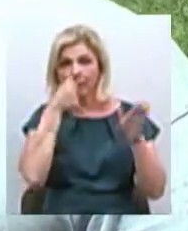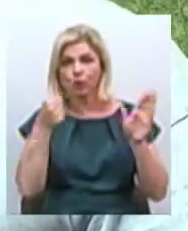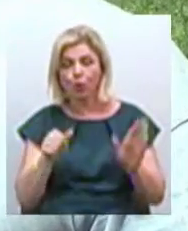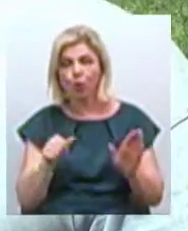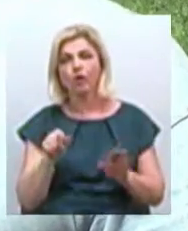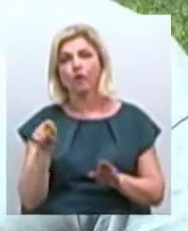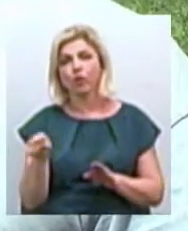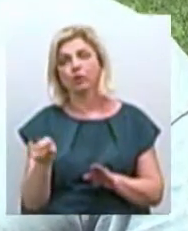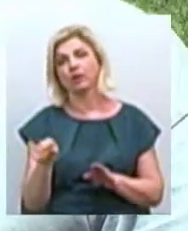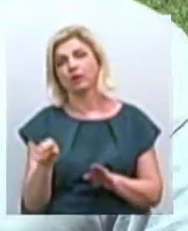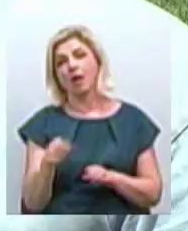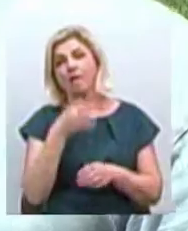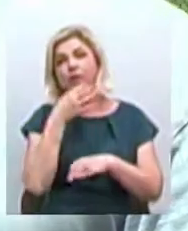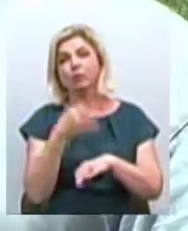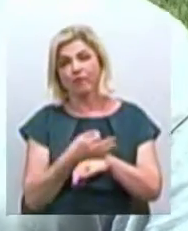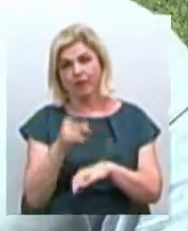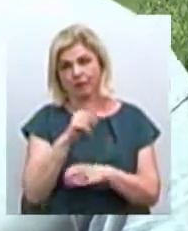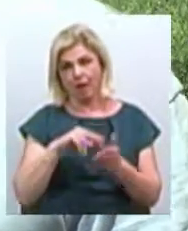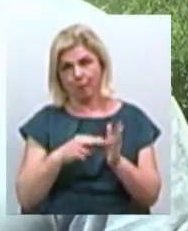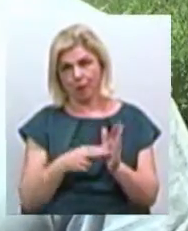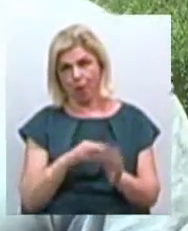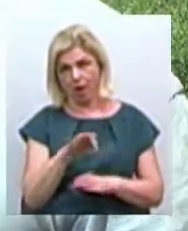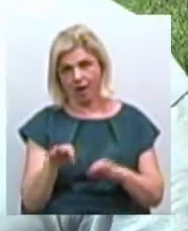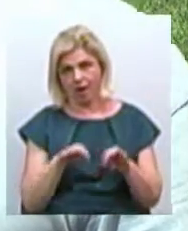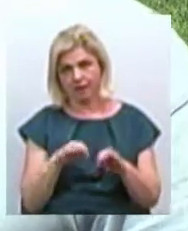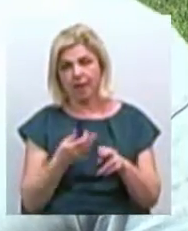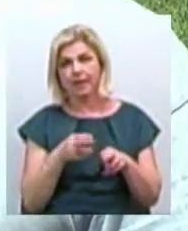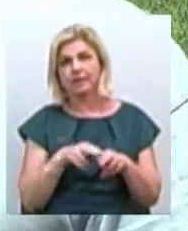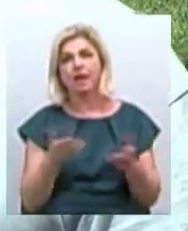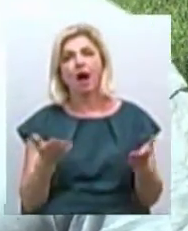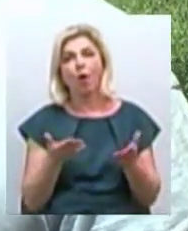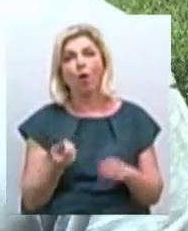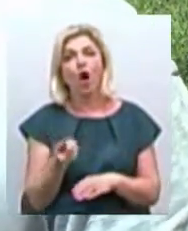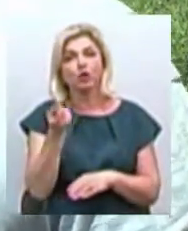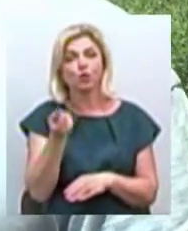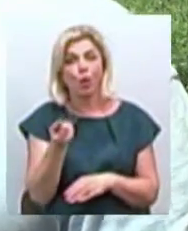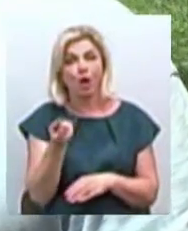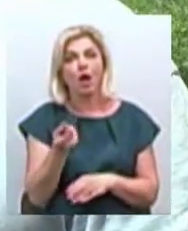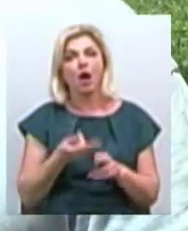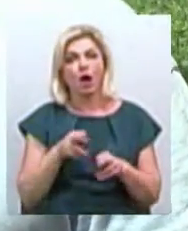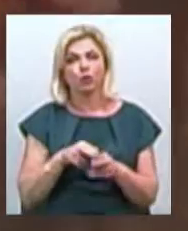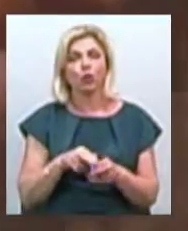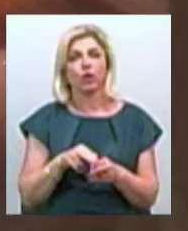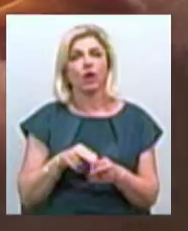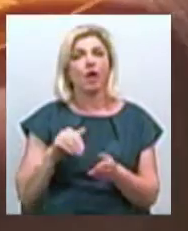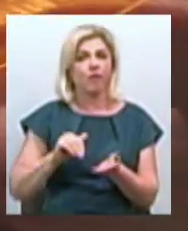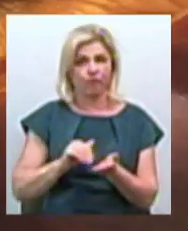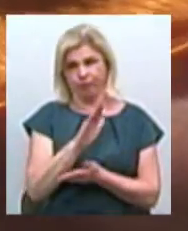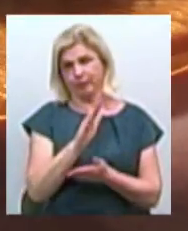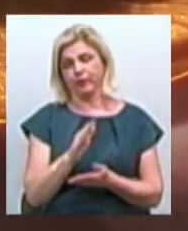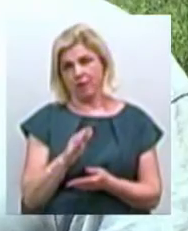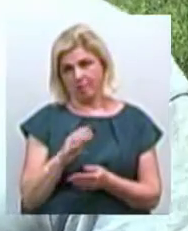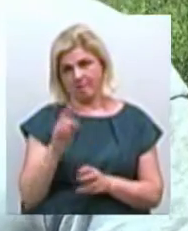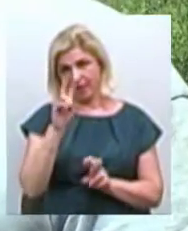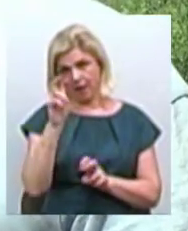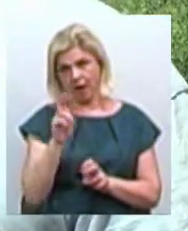вони, умовно кажучи, відповідають за проект. Це, як би мовити, якийсь гачок, який відштовхує підрядників. Я вважаю, що це